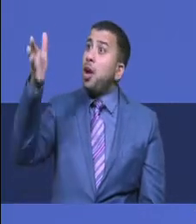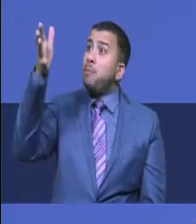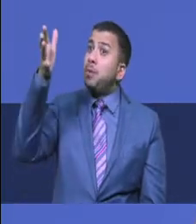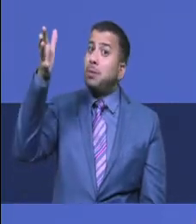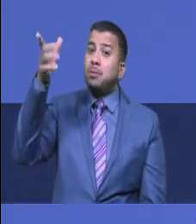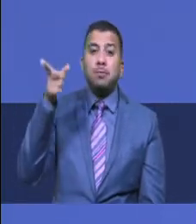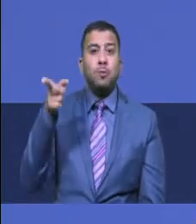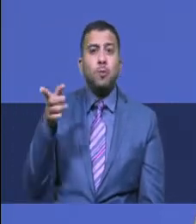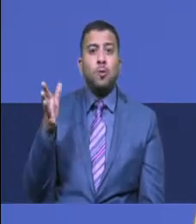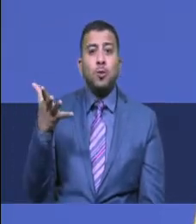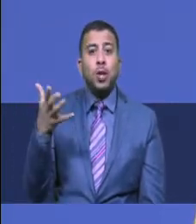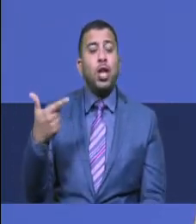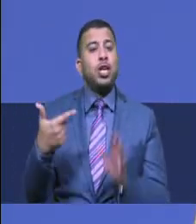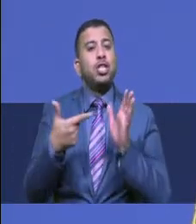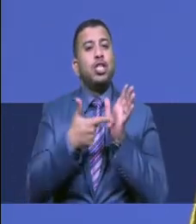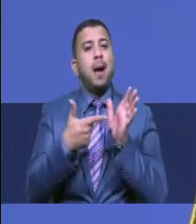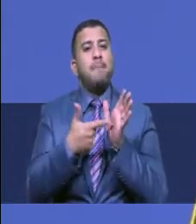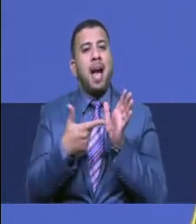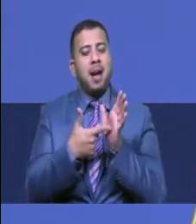وصلوا إلى الجامعة،